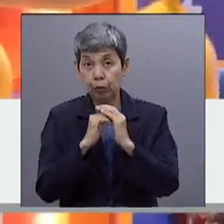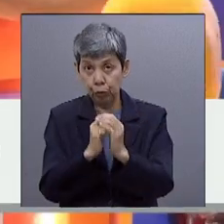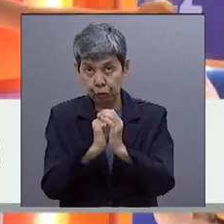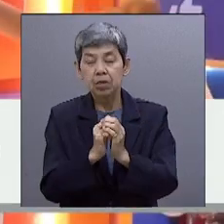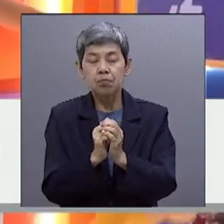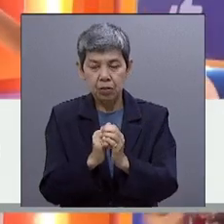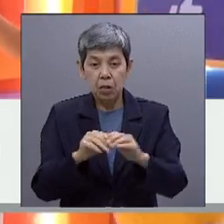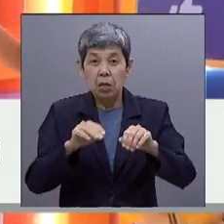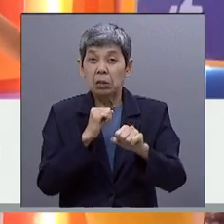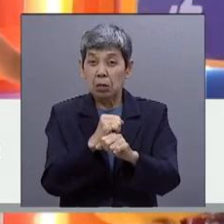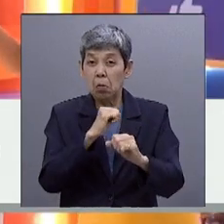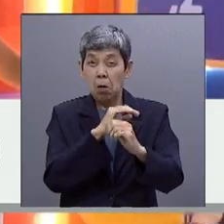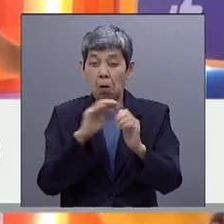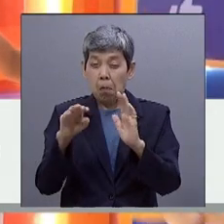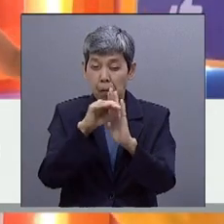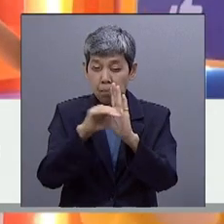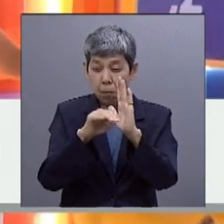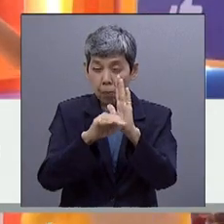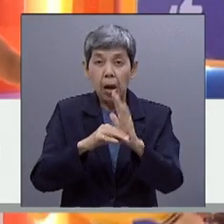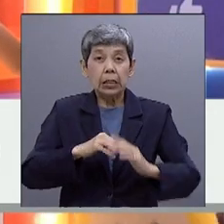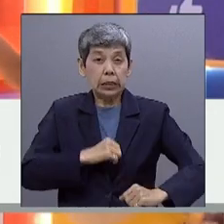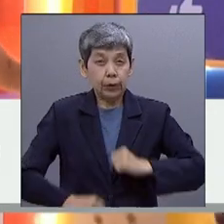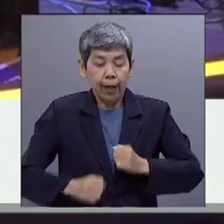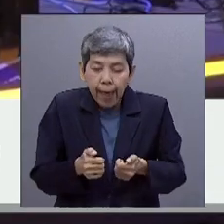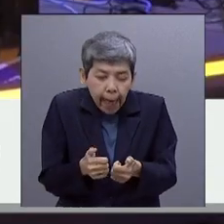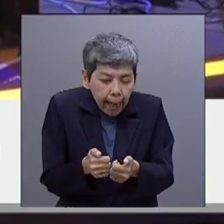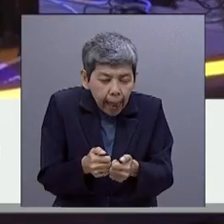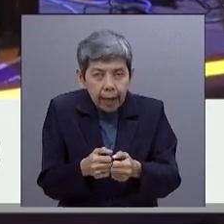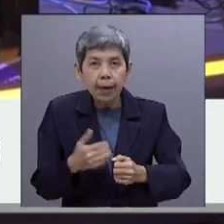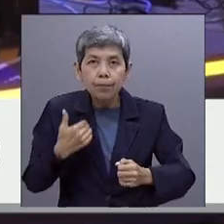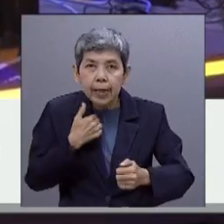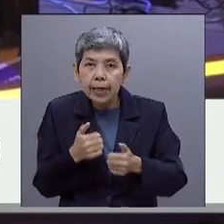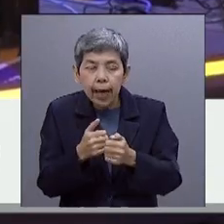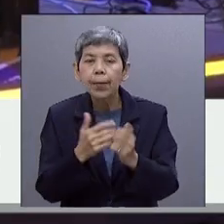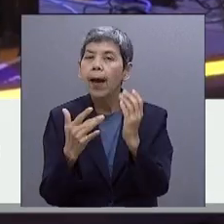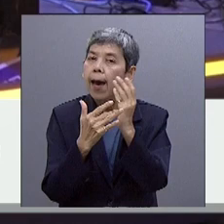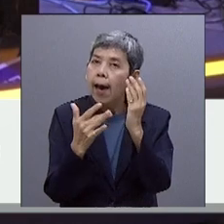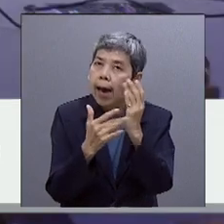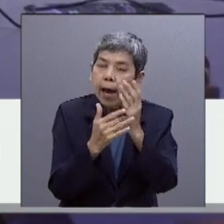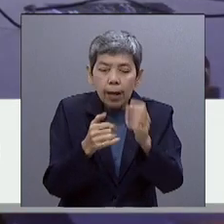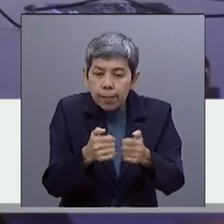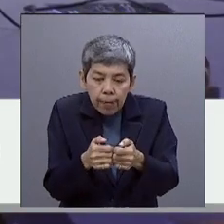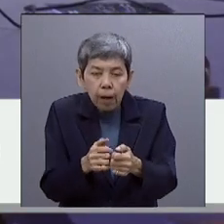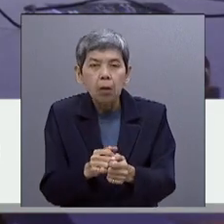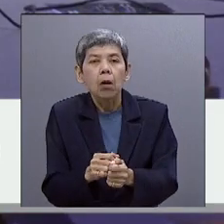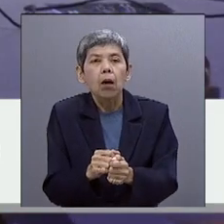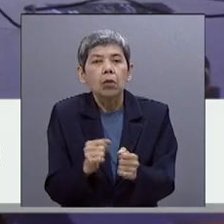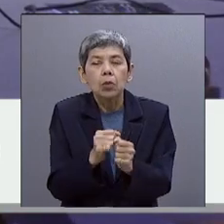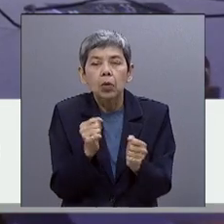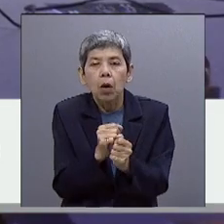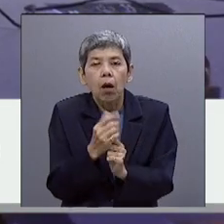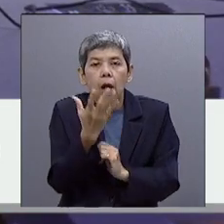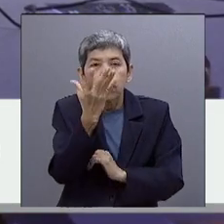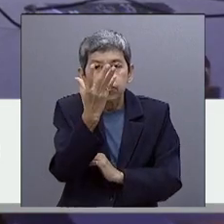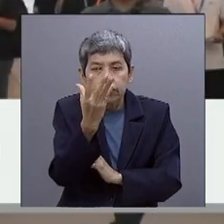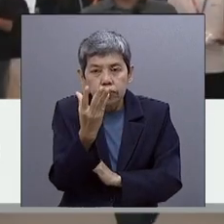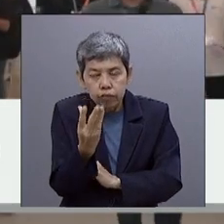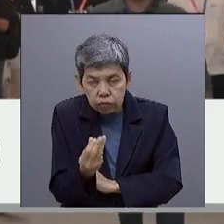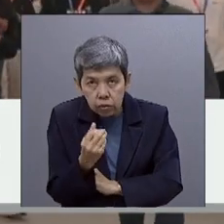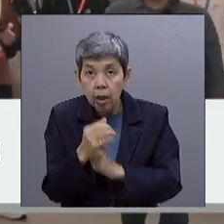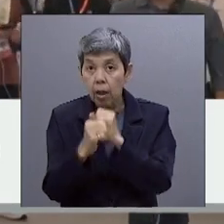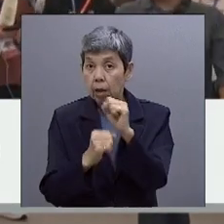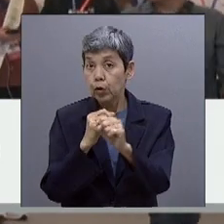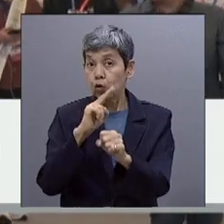มาตรการเหล่านี้ทำให้จำนวนเยาวชนที่เล่นเกมไม่ว่าจะเป็นเกมออนไลน์หรือว่าออฟไลน์นั้นลดลงอย่างเห็นได้ชัดในปี